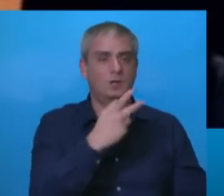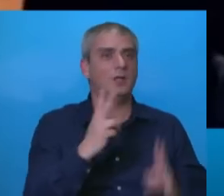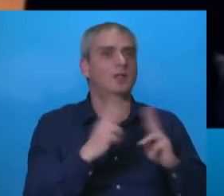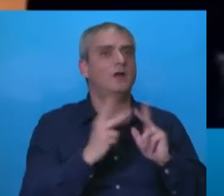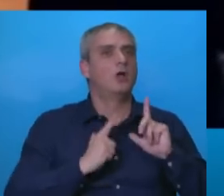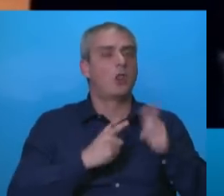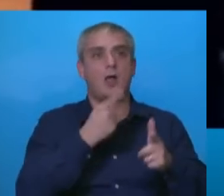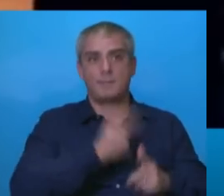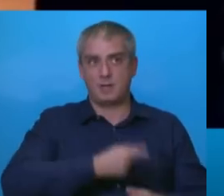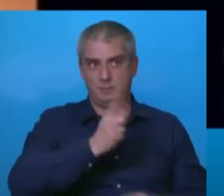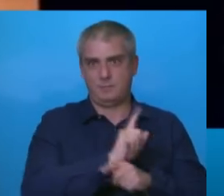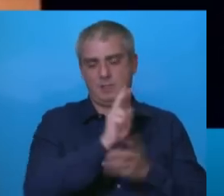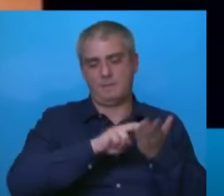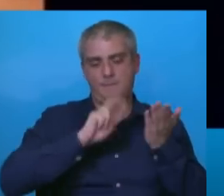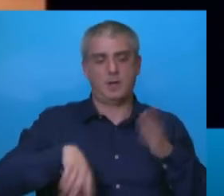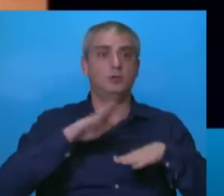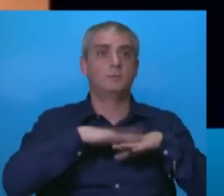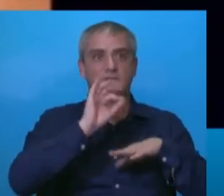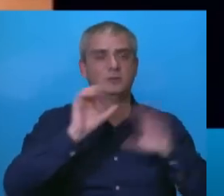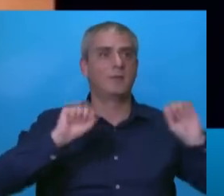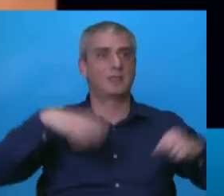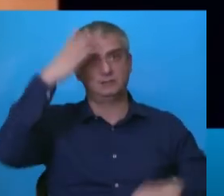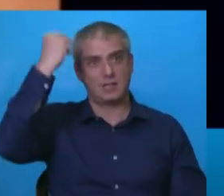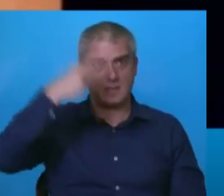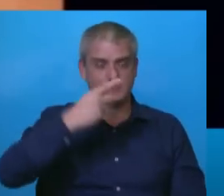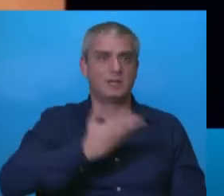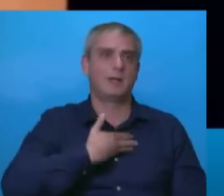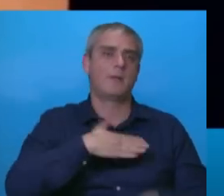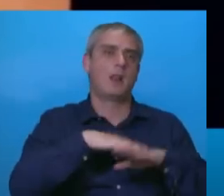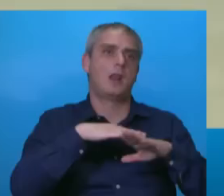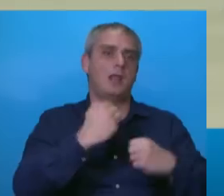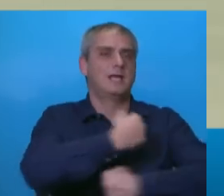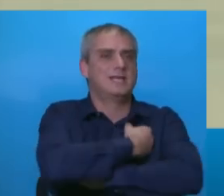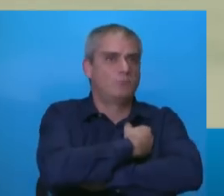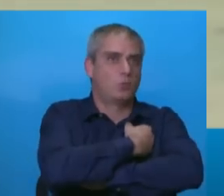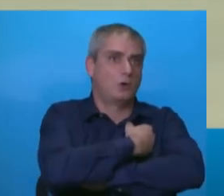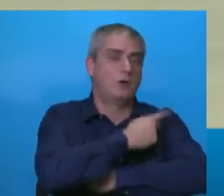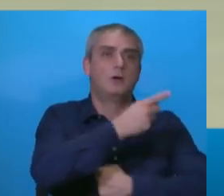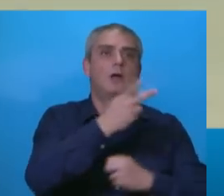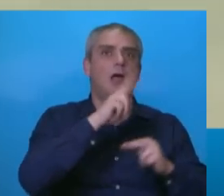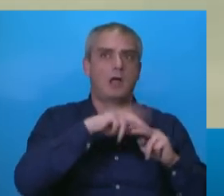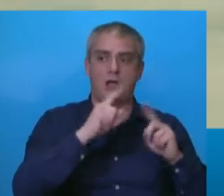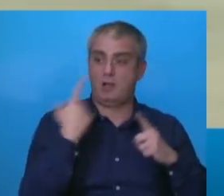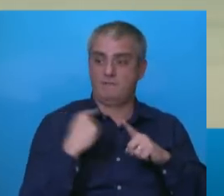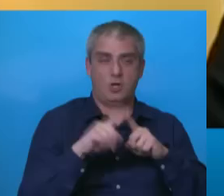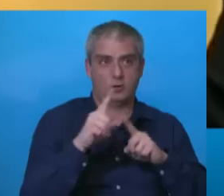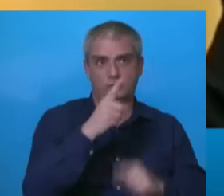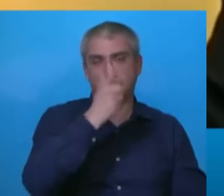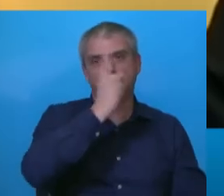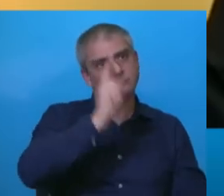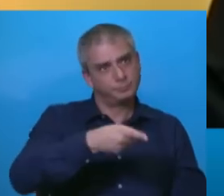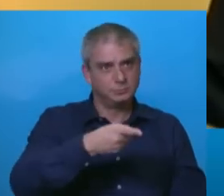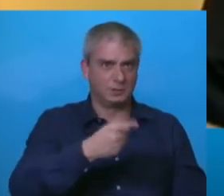יחידת העילית שבינתיים פרש מתפקידו עם הנשיא טראמפ וזכה ממנו לחיבוק חם. זה קרה אחרי שבחודש שעבר הורה טראמפ בצד